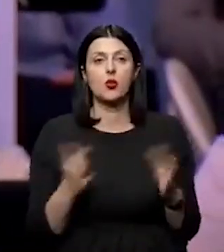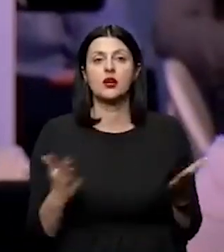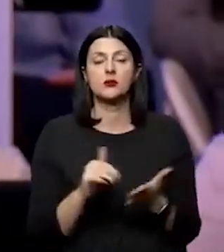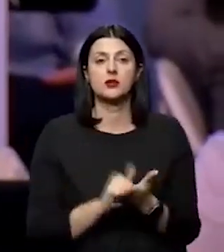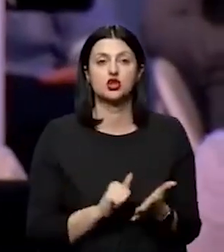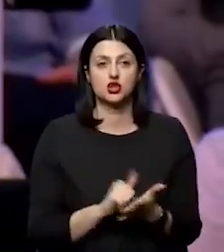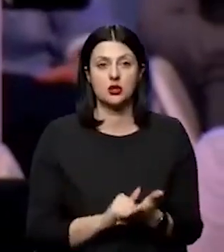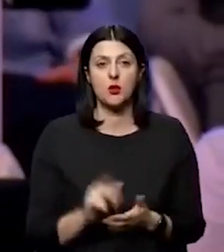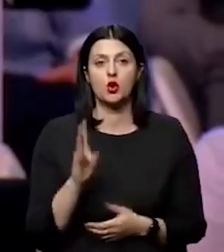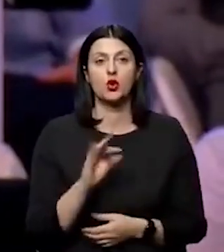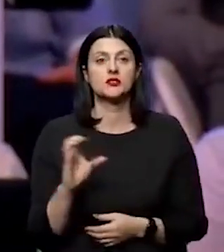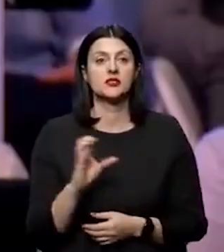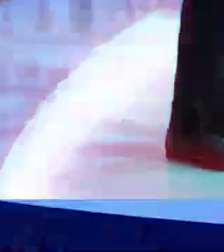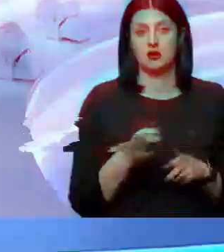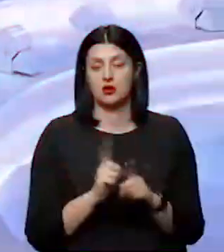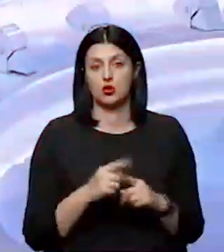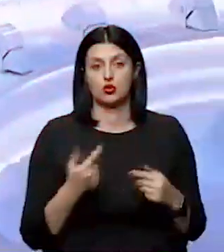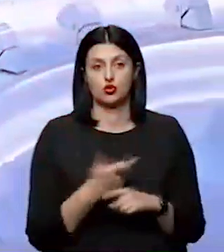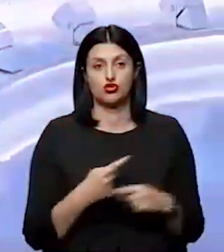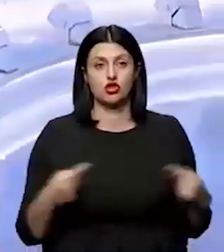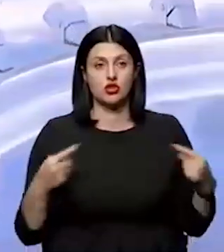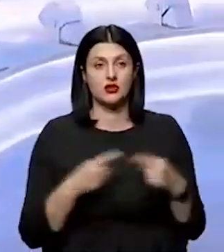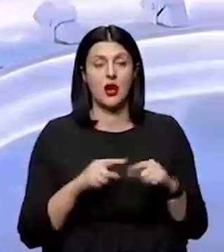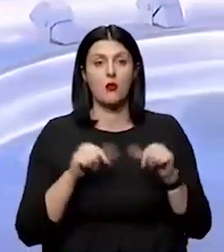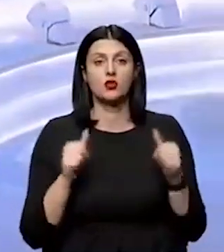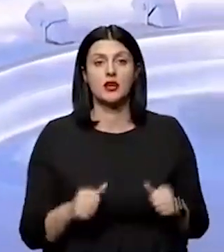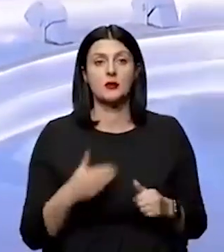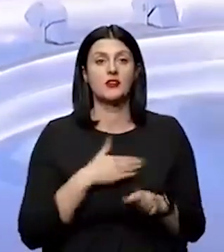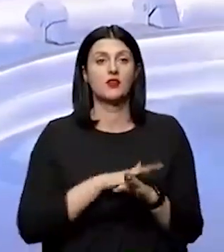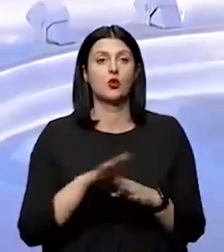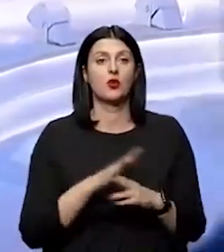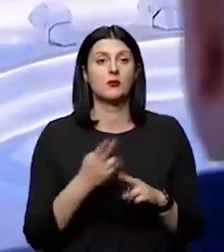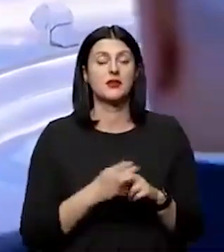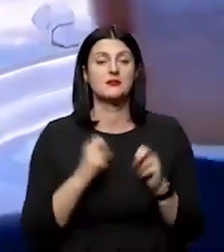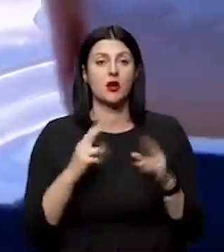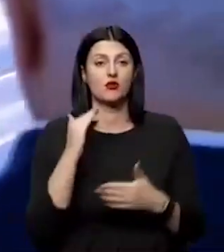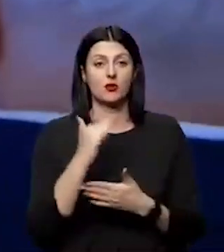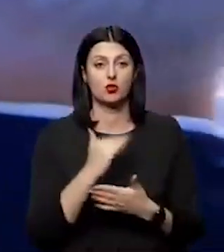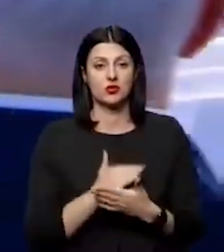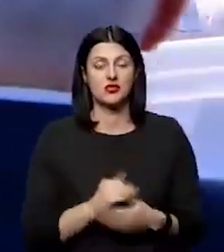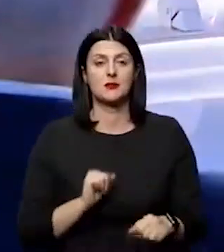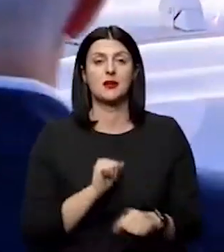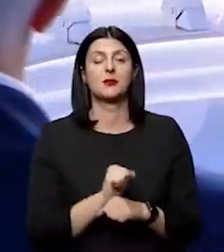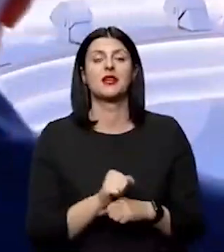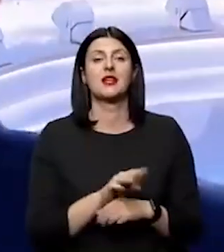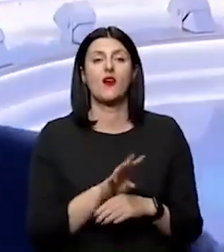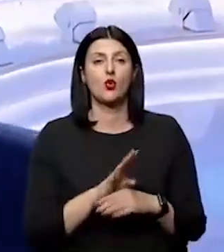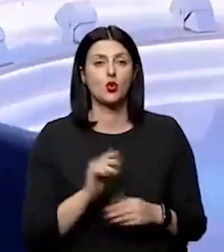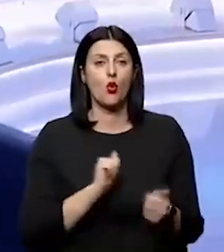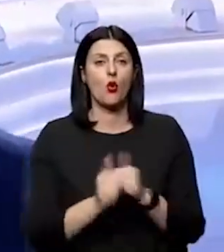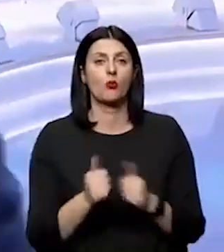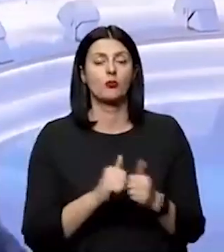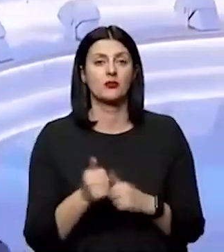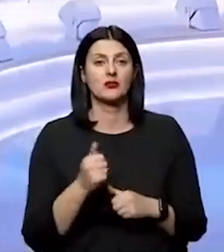но Святослав Вакарчук здесь. Мы выполняем безопасные пункты припинения вогню и обмен